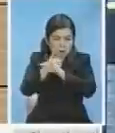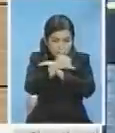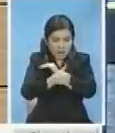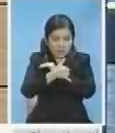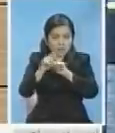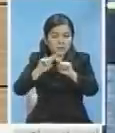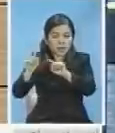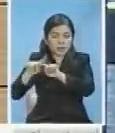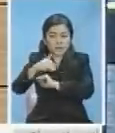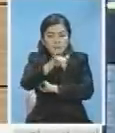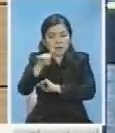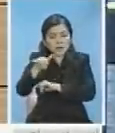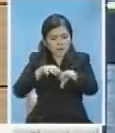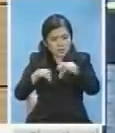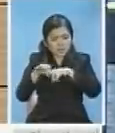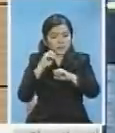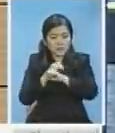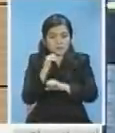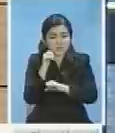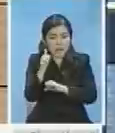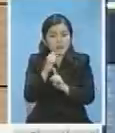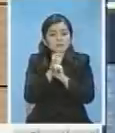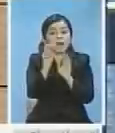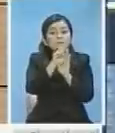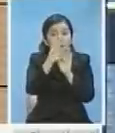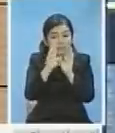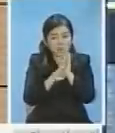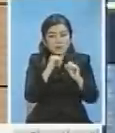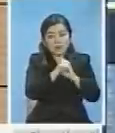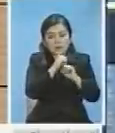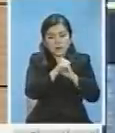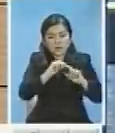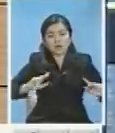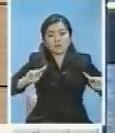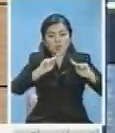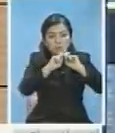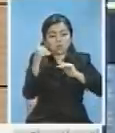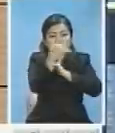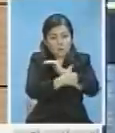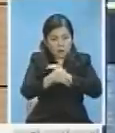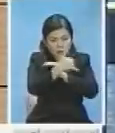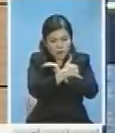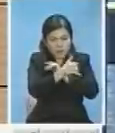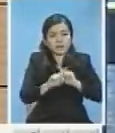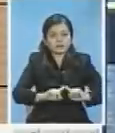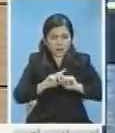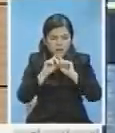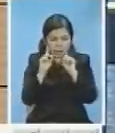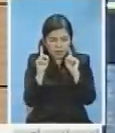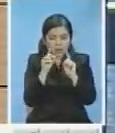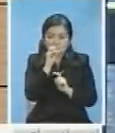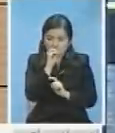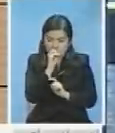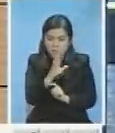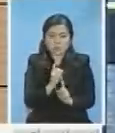การเมืองอาจจะบอกว่าสามารถดำเนินการได้ตามระเบียบของกระทรวงการต่างประเทศแต่ผมยังเรียนยืนยันนะครับ